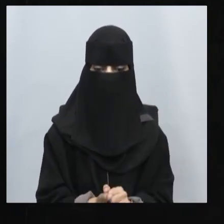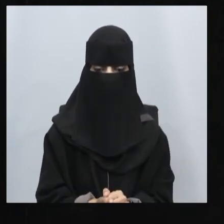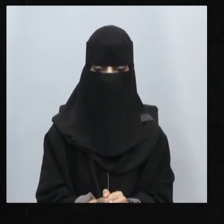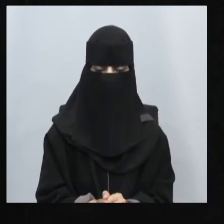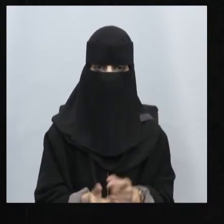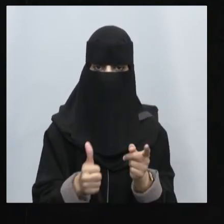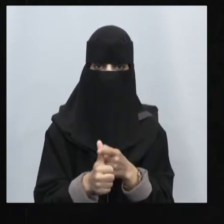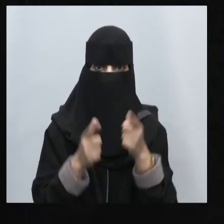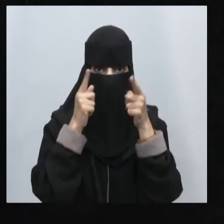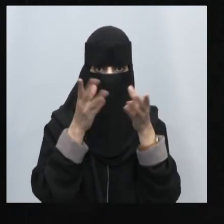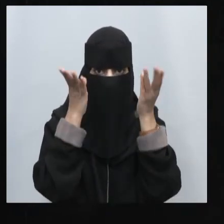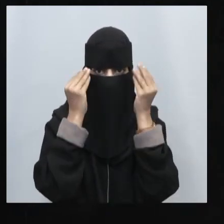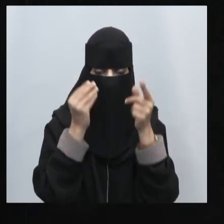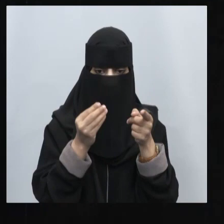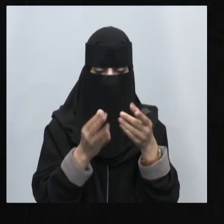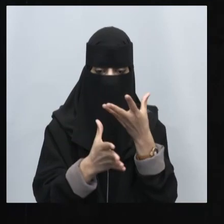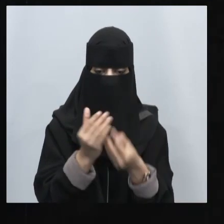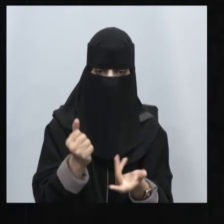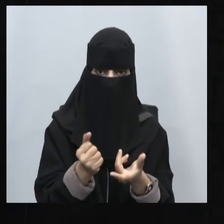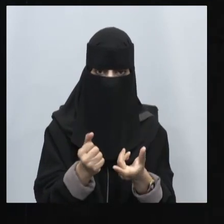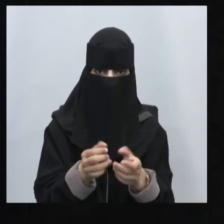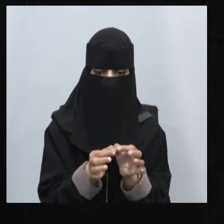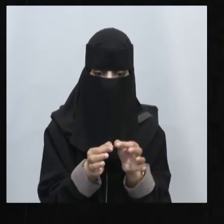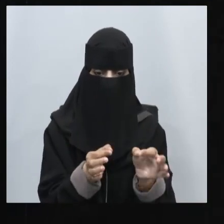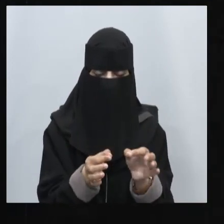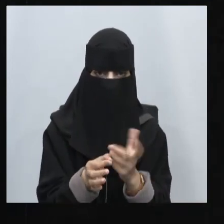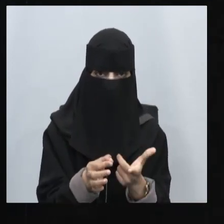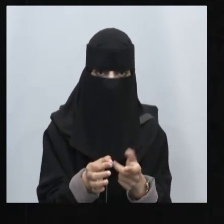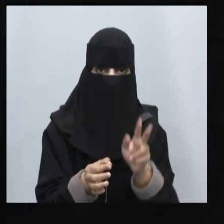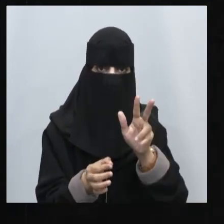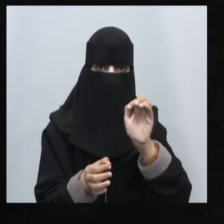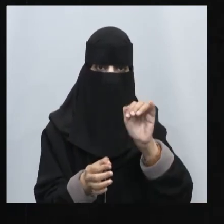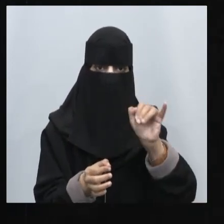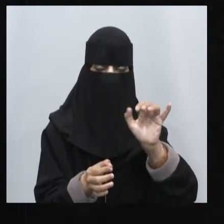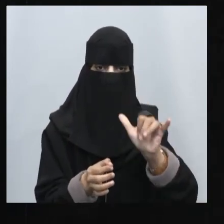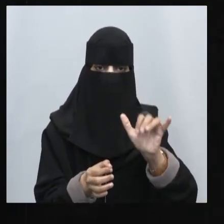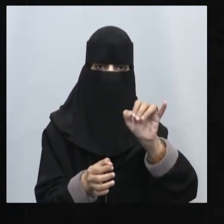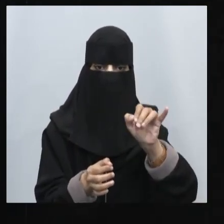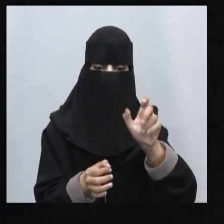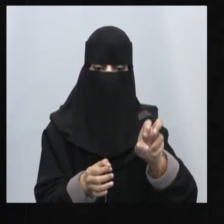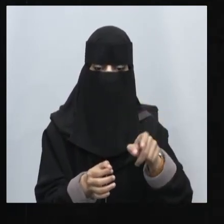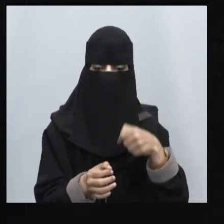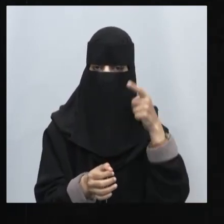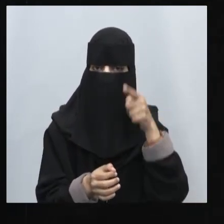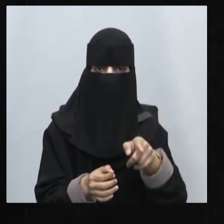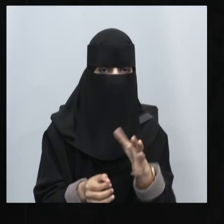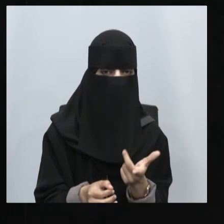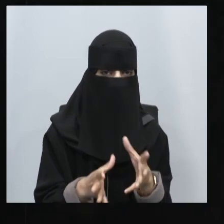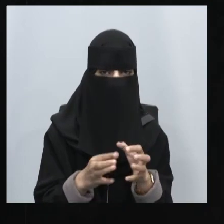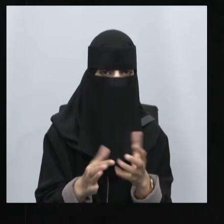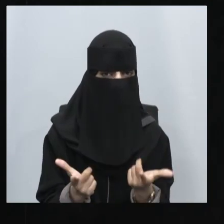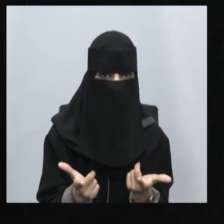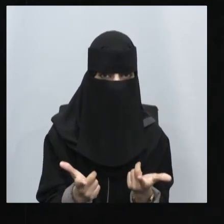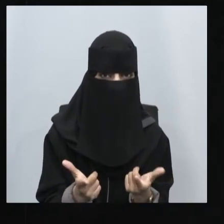اول معلومه انه ولد في الحميمه وماذا نعرف عن الحميمه طلابي وطالبات